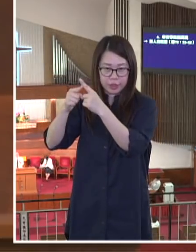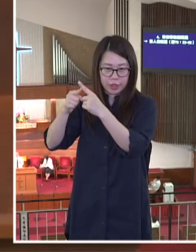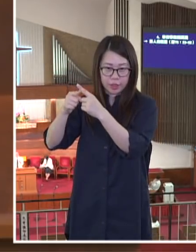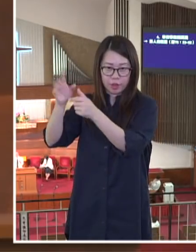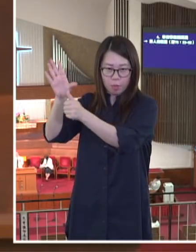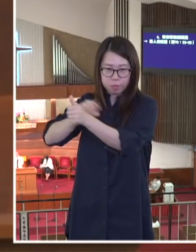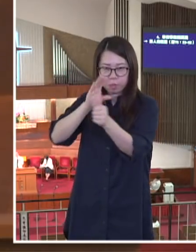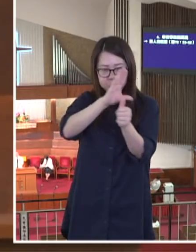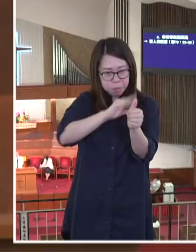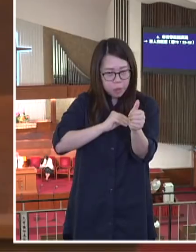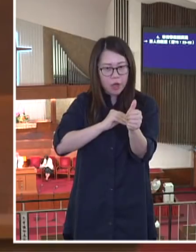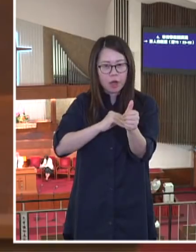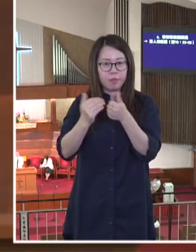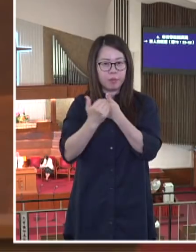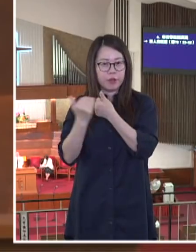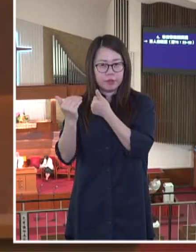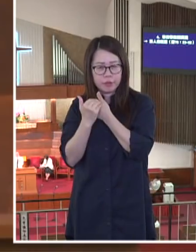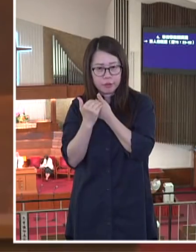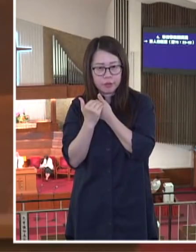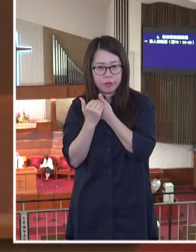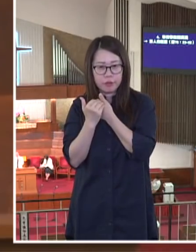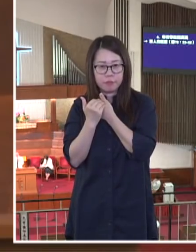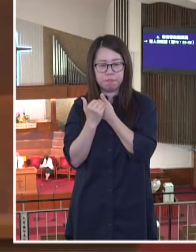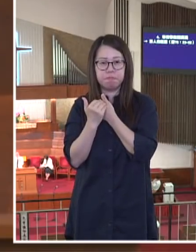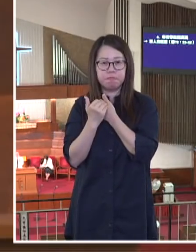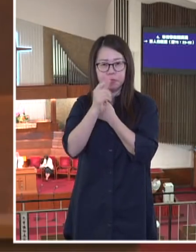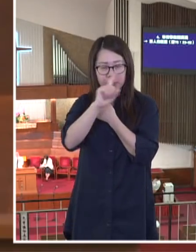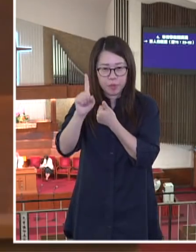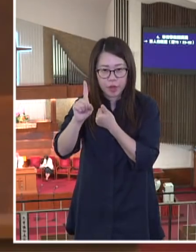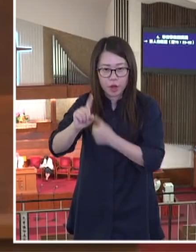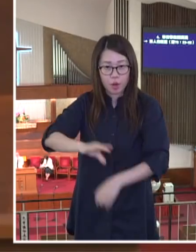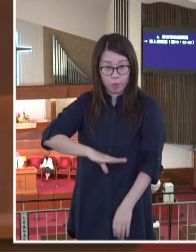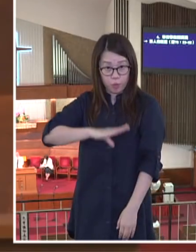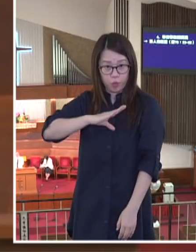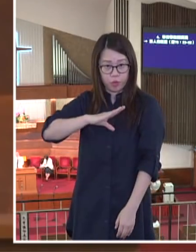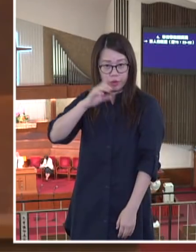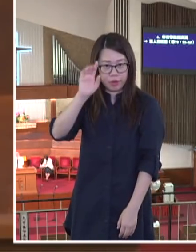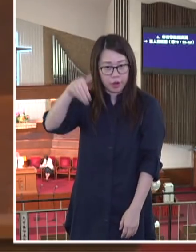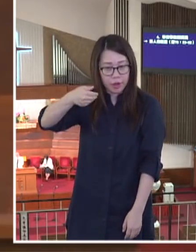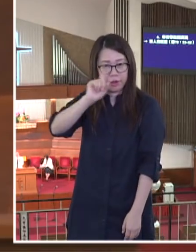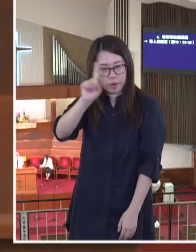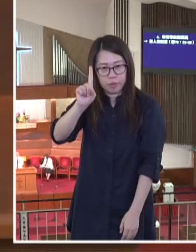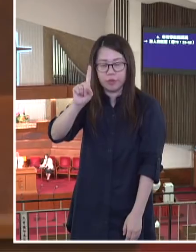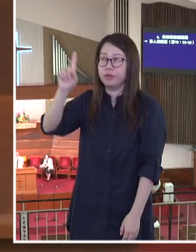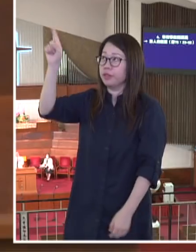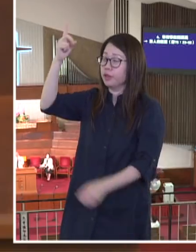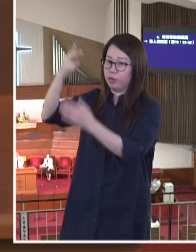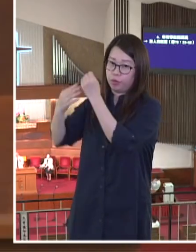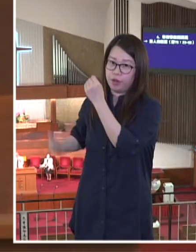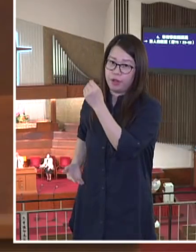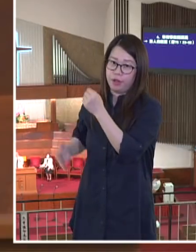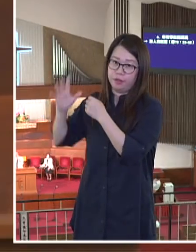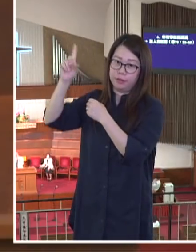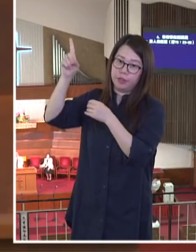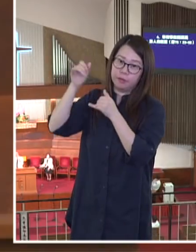会，你可以得到的满是因为跟从耶和华，是神让我们得